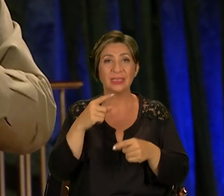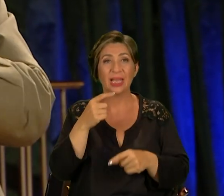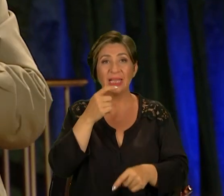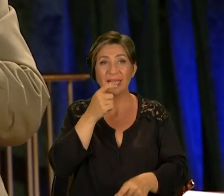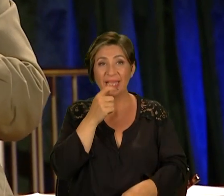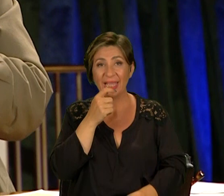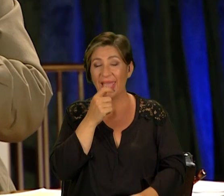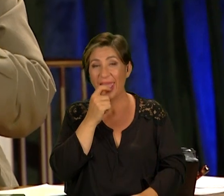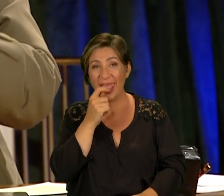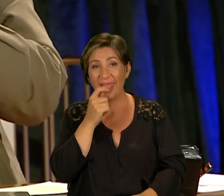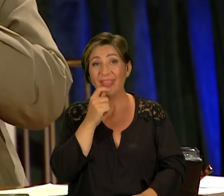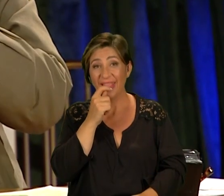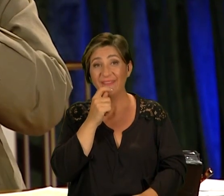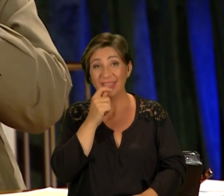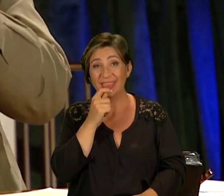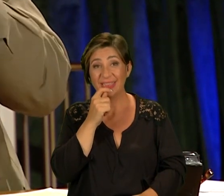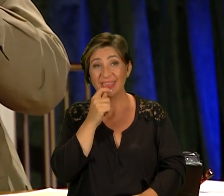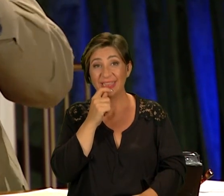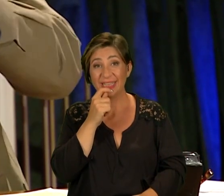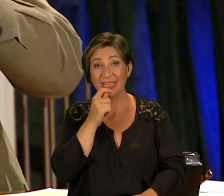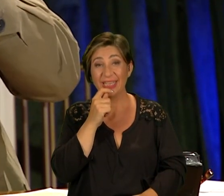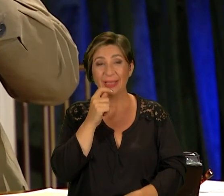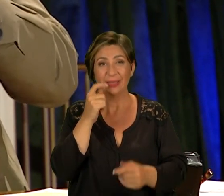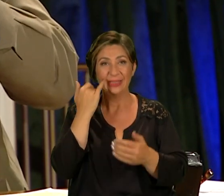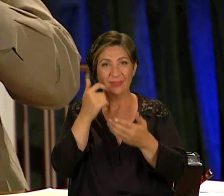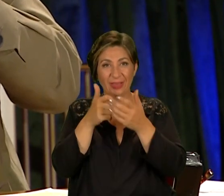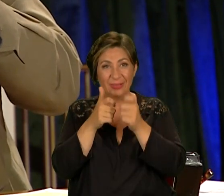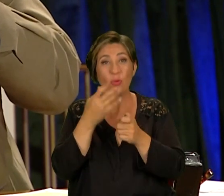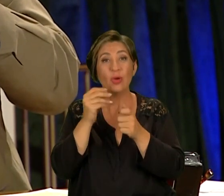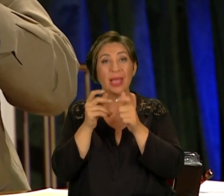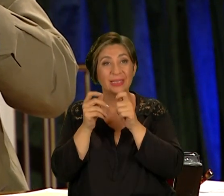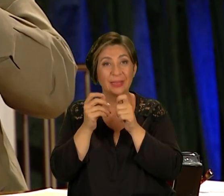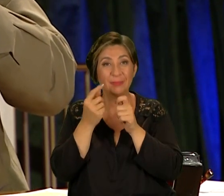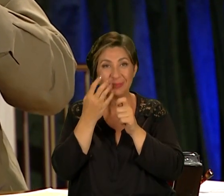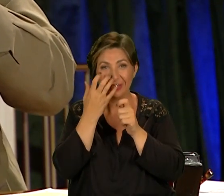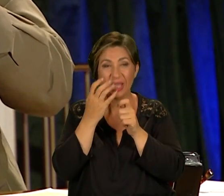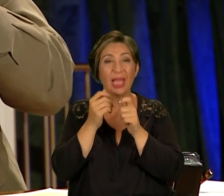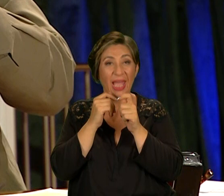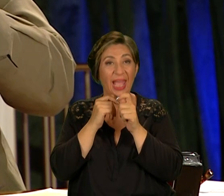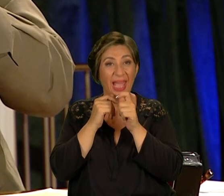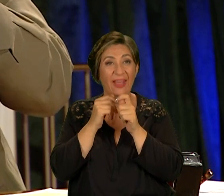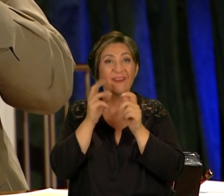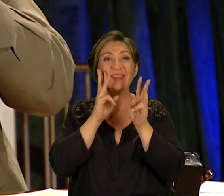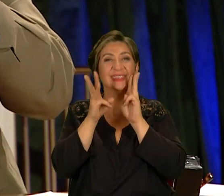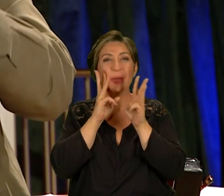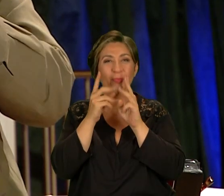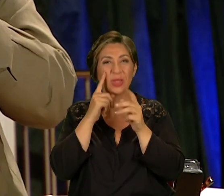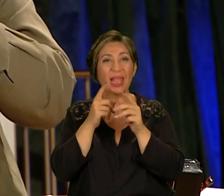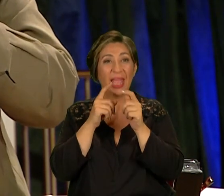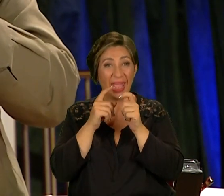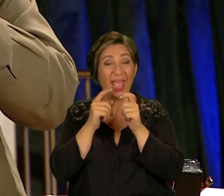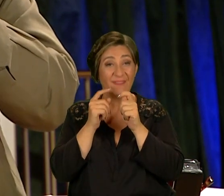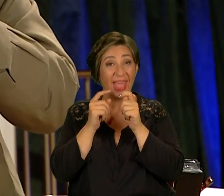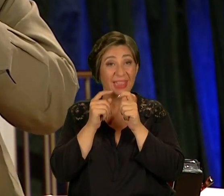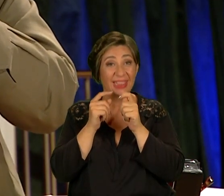gönder. evet. Tam basınca da olmuyor ya o. Biraz beklemek gerekiyor. Evet, WhatsApp'ta. Yani